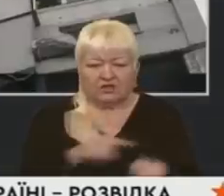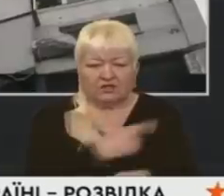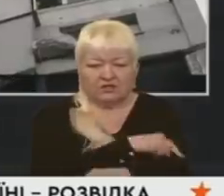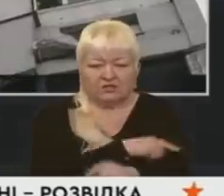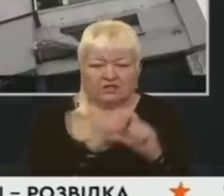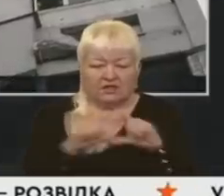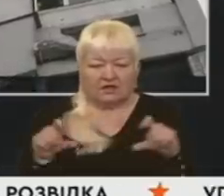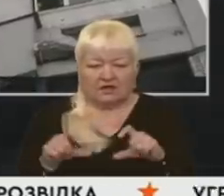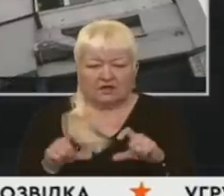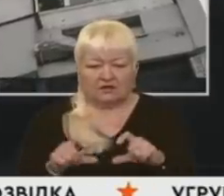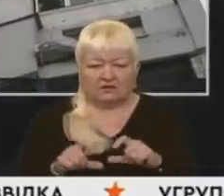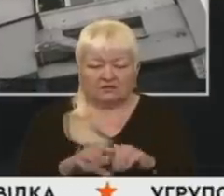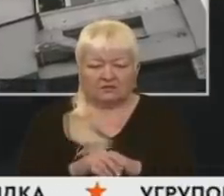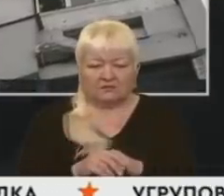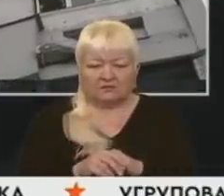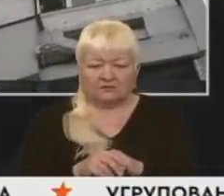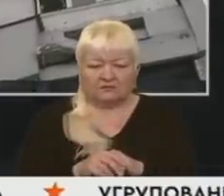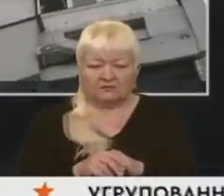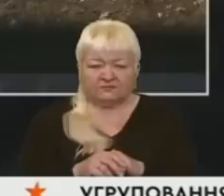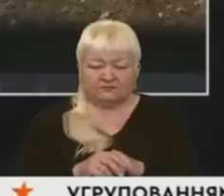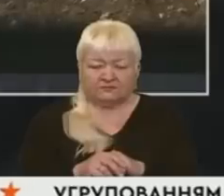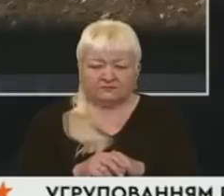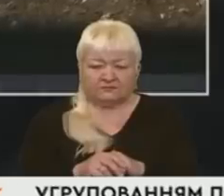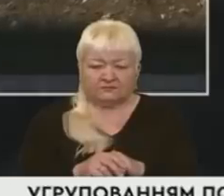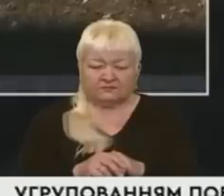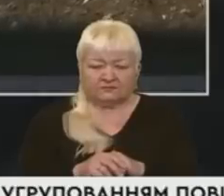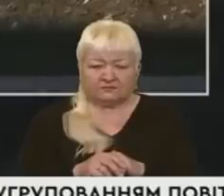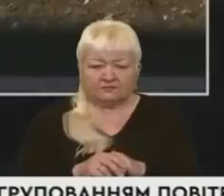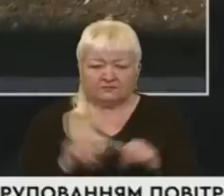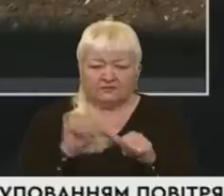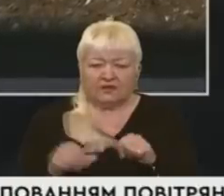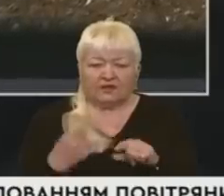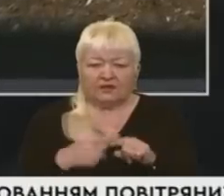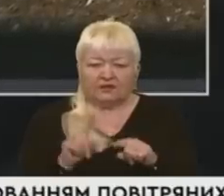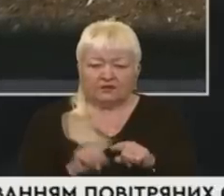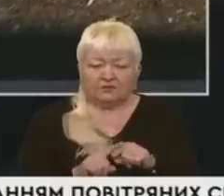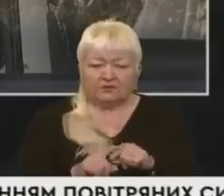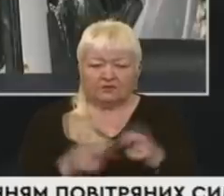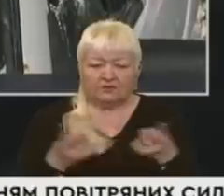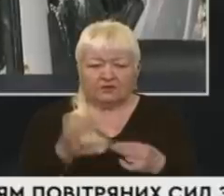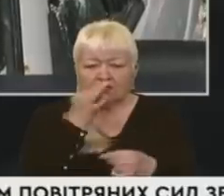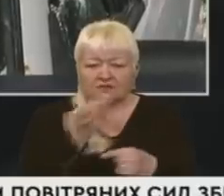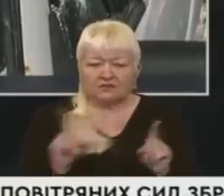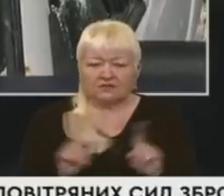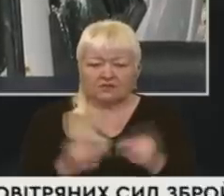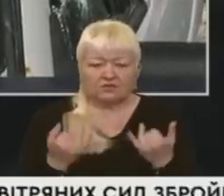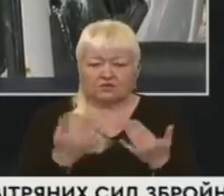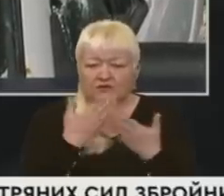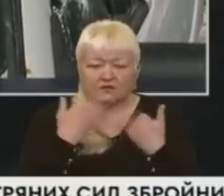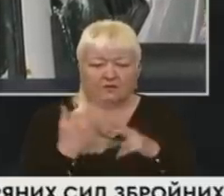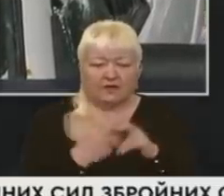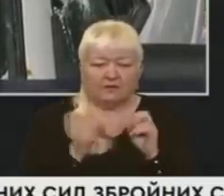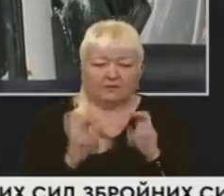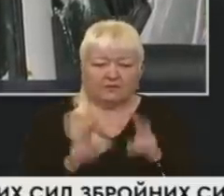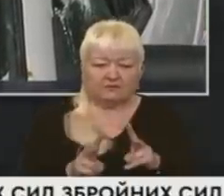среде с приспособлен для этого дома кроме того могу вам сказать что сегодня безопасных